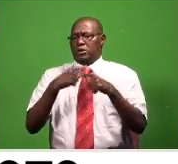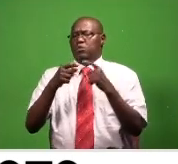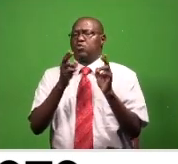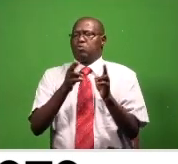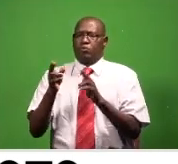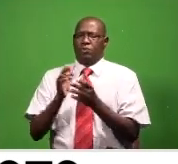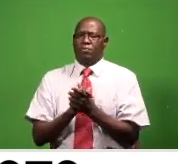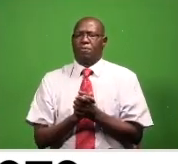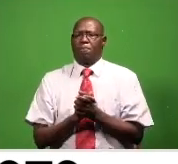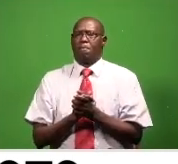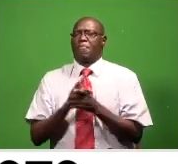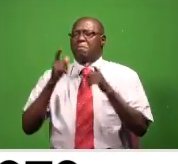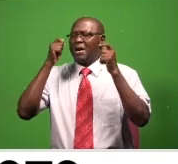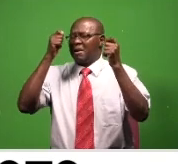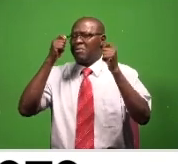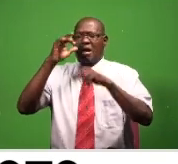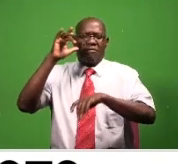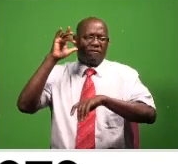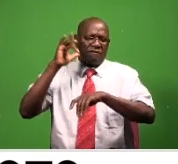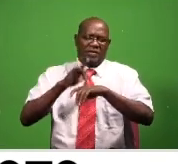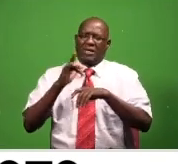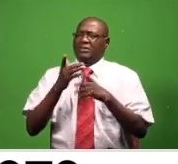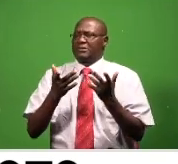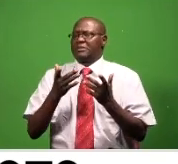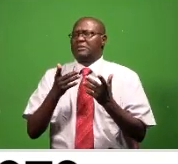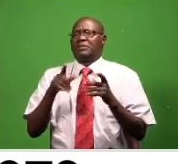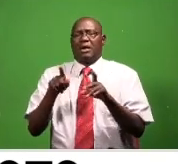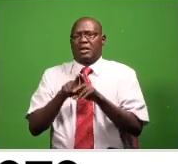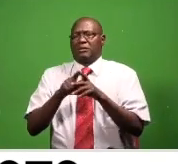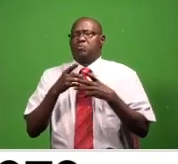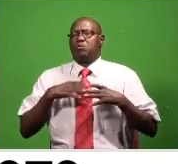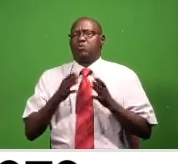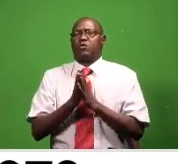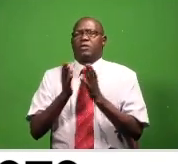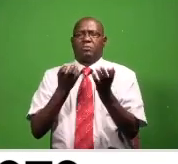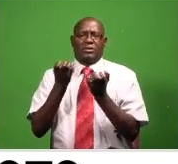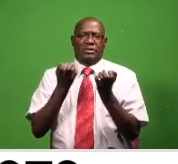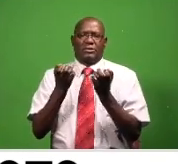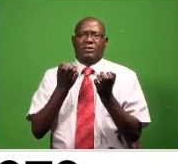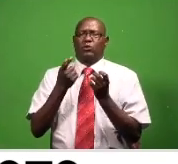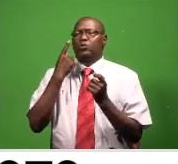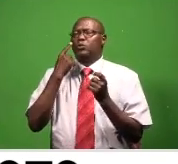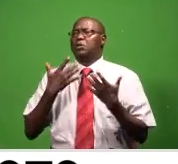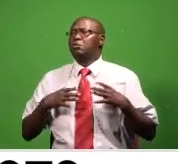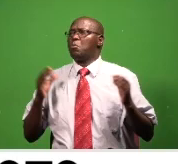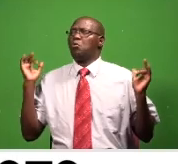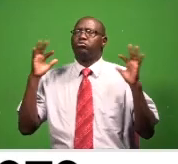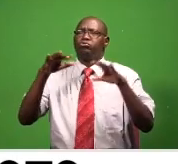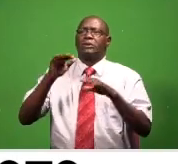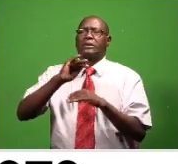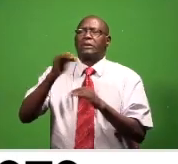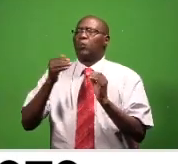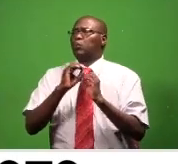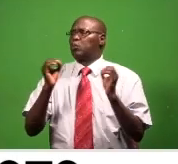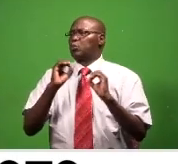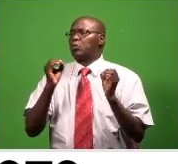Maandamano yametuaffect kabisa kabisa sisi kama wanabiashara, sababu hata ukiangalia flow ya watu hakuna town, watu wamekuwa wachache,